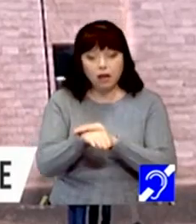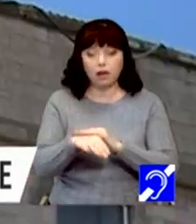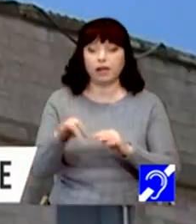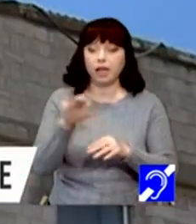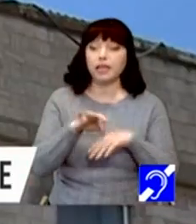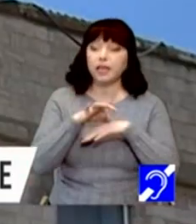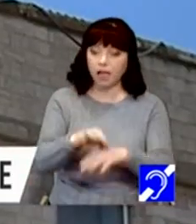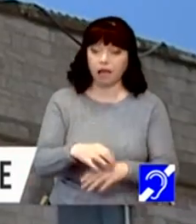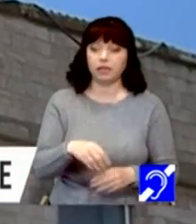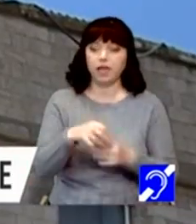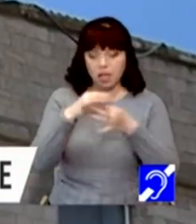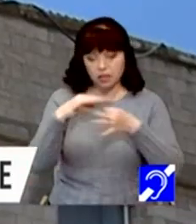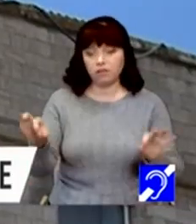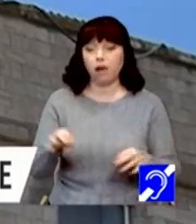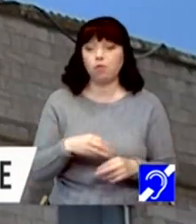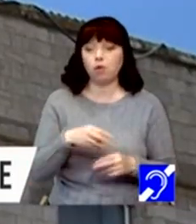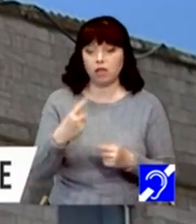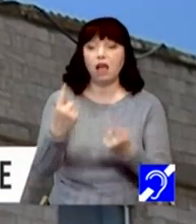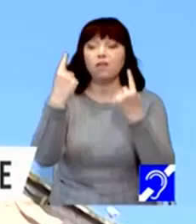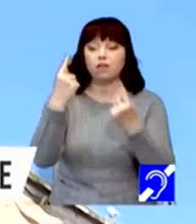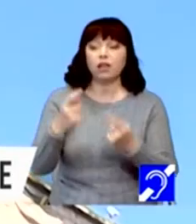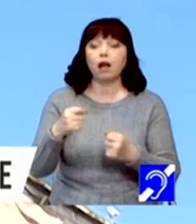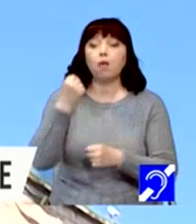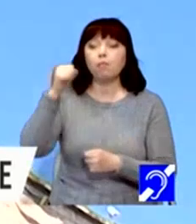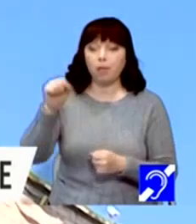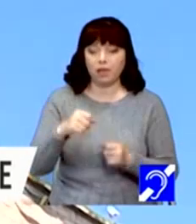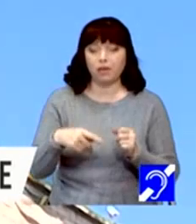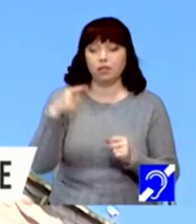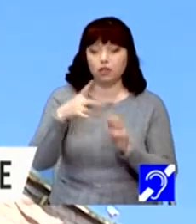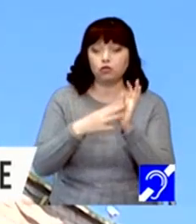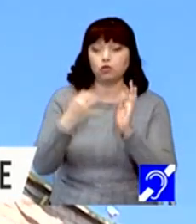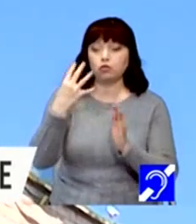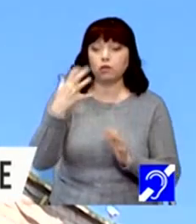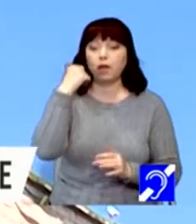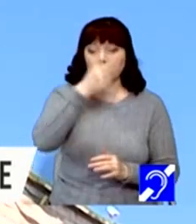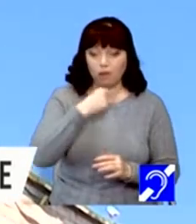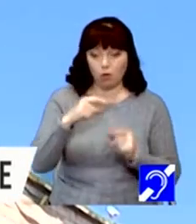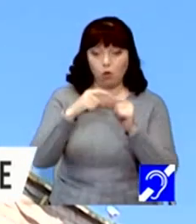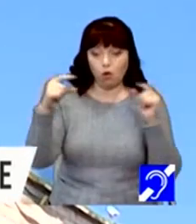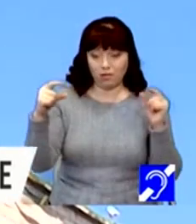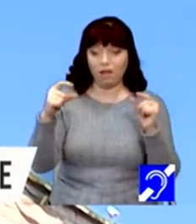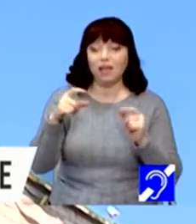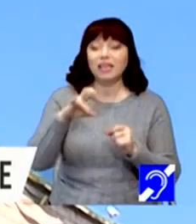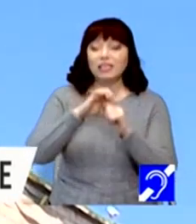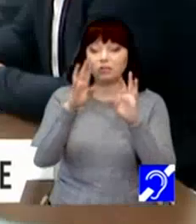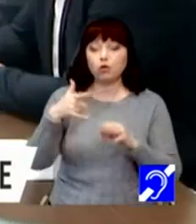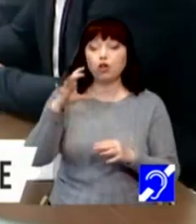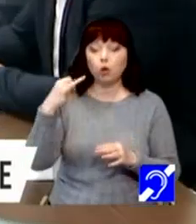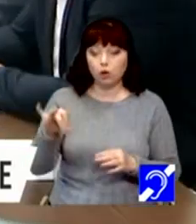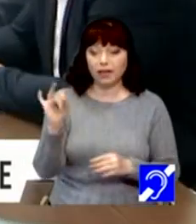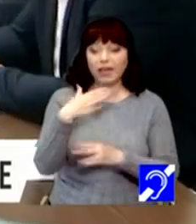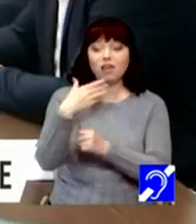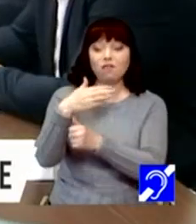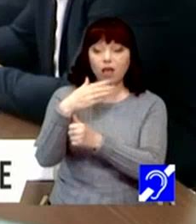și purtarea în mod liber a simbolurilor mari victorii din 9 mai 1945 panglica Sfântul Gheorghe și steagurile roșii